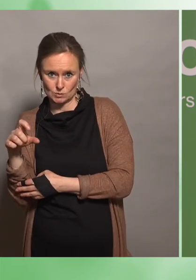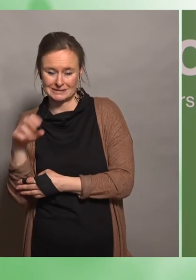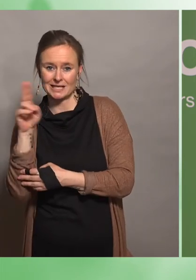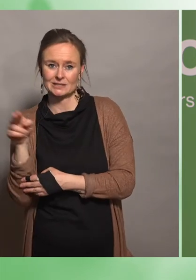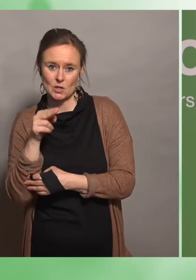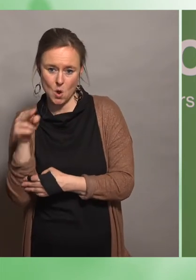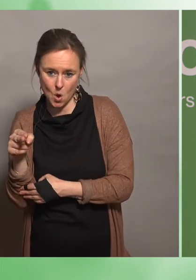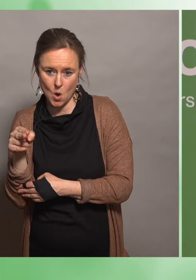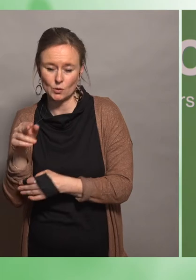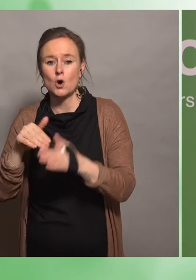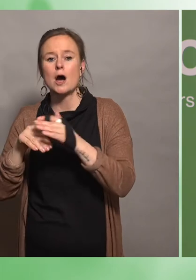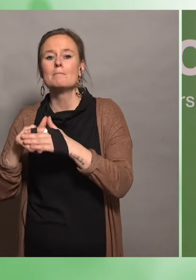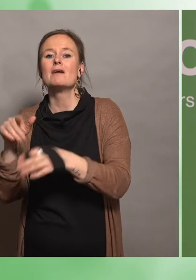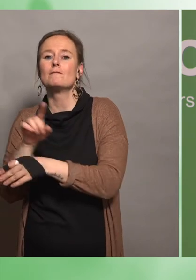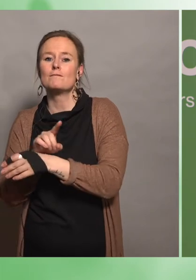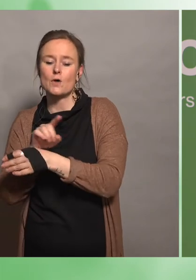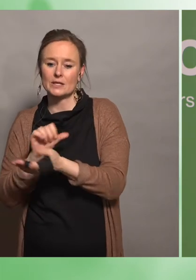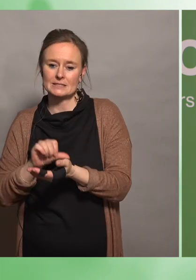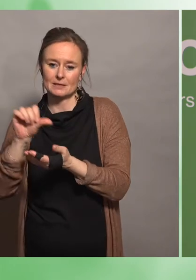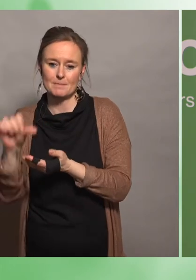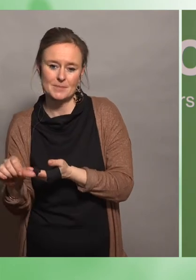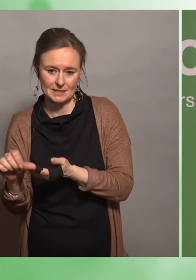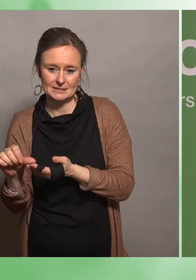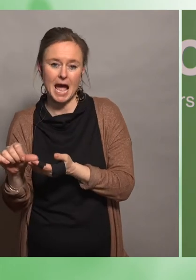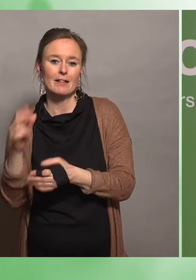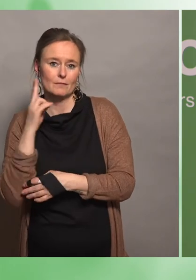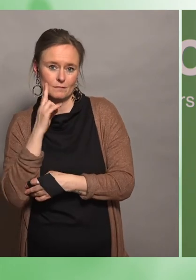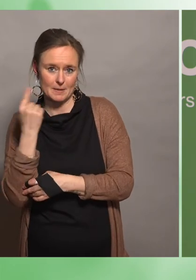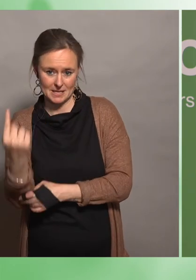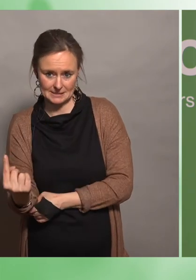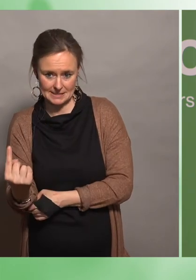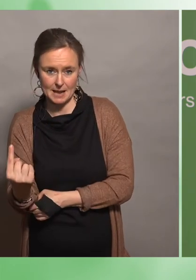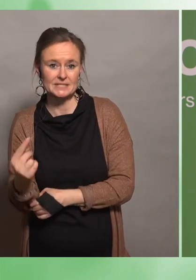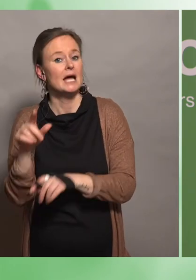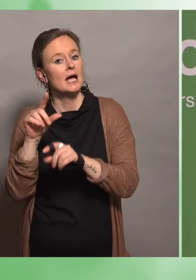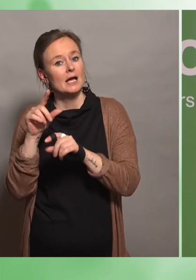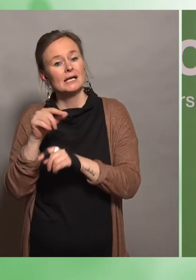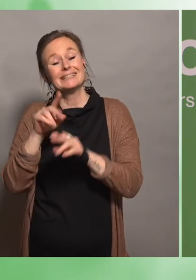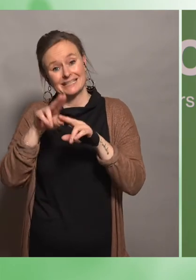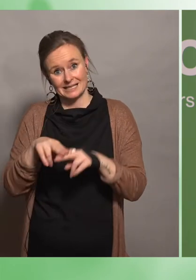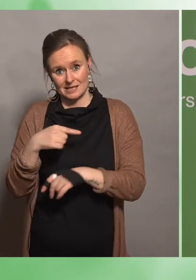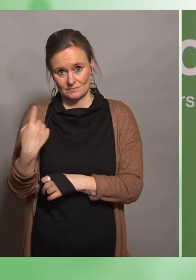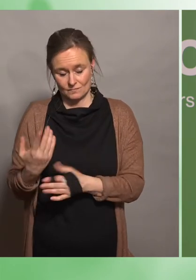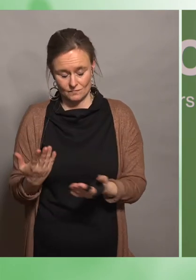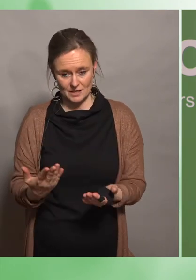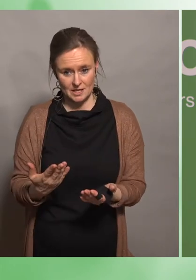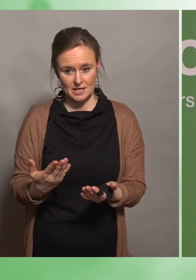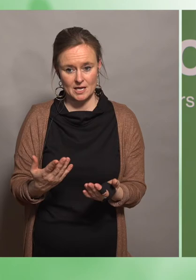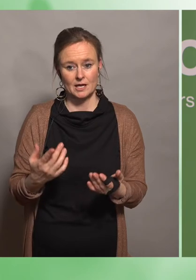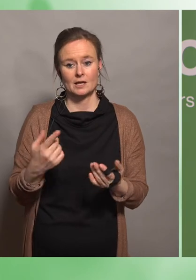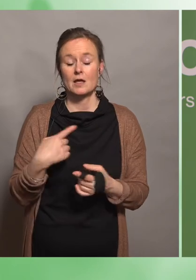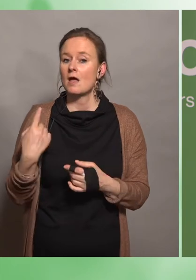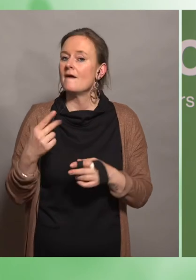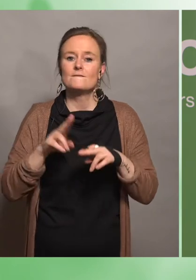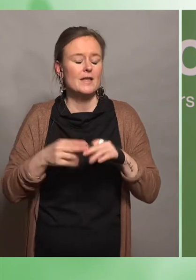das ist wirklich sehr, sehr günstig. Das Dienstgeberrisiko haben wir, die Leute werden betreut, auch am Arbeitsplatz. Wir kommen auch,